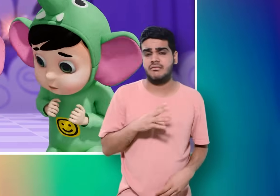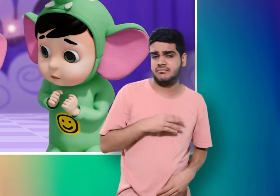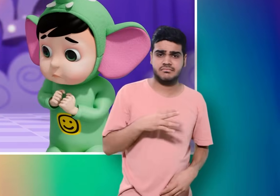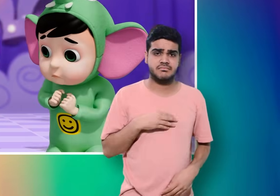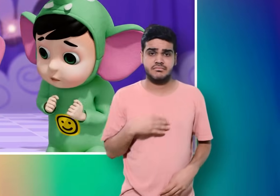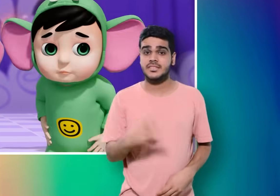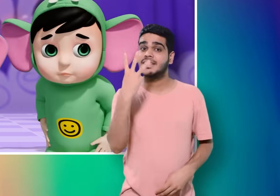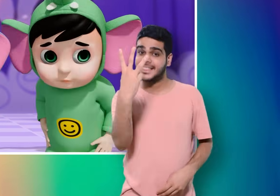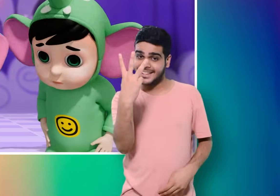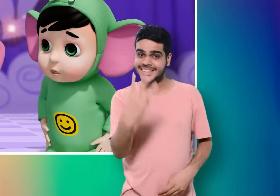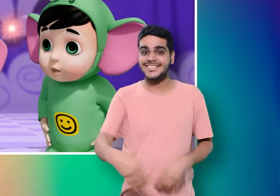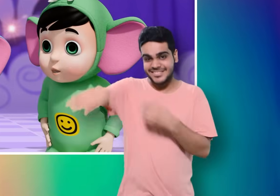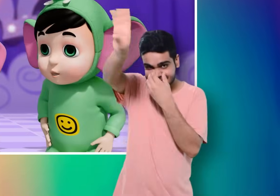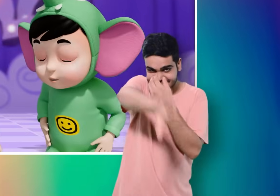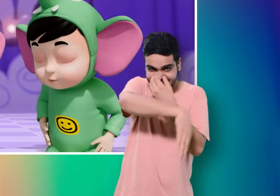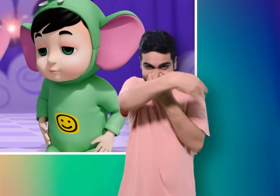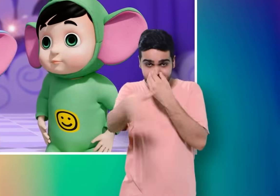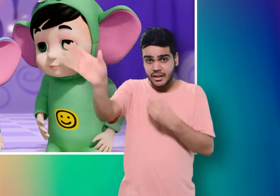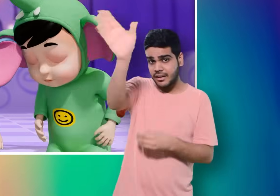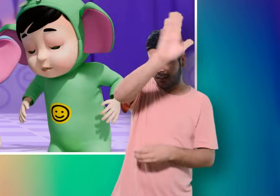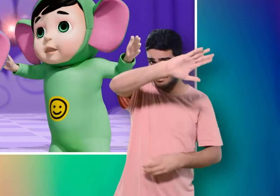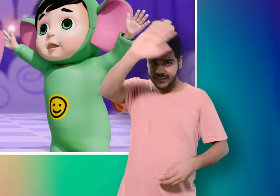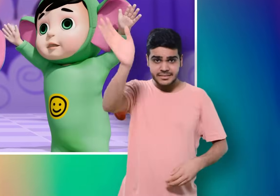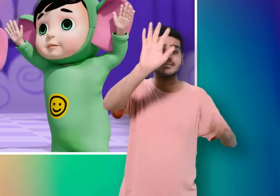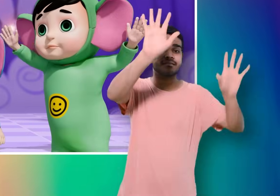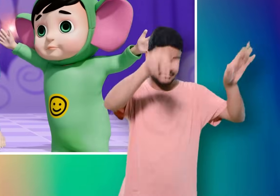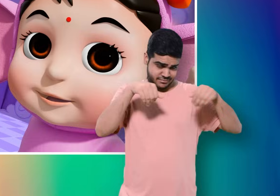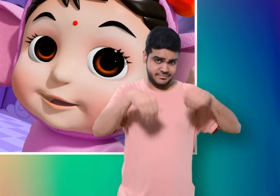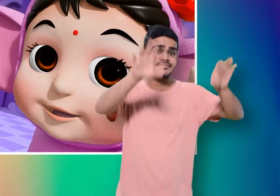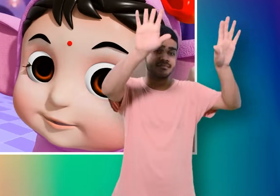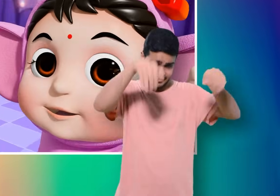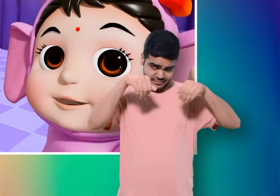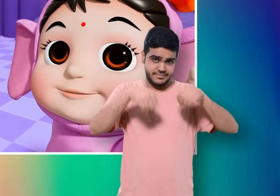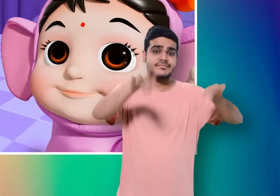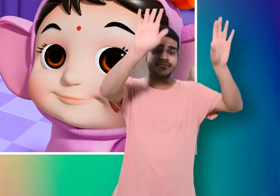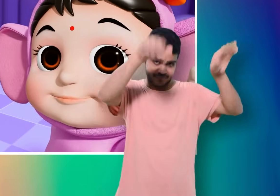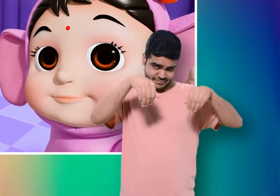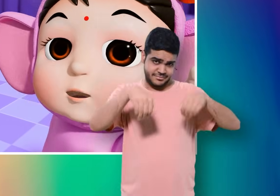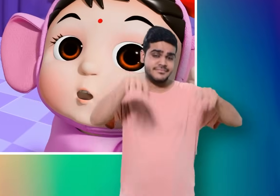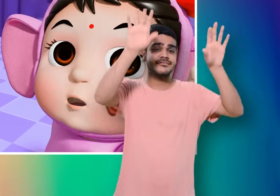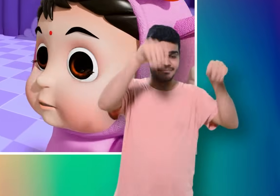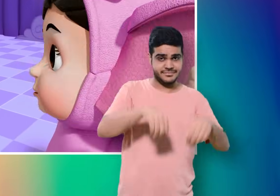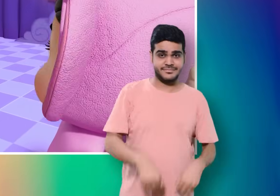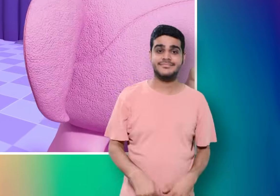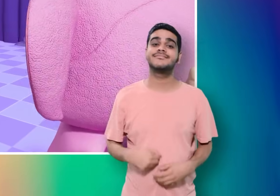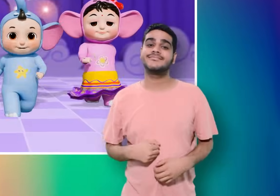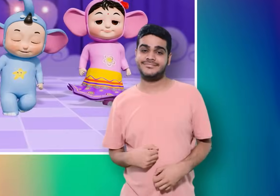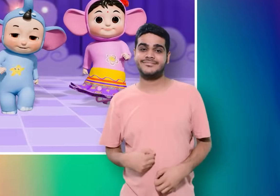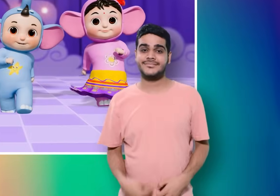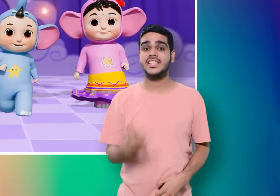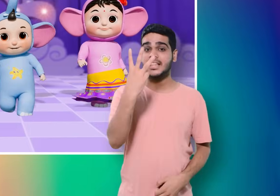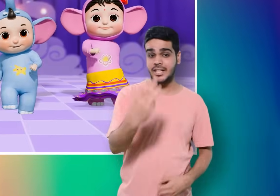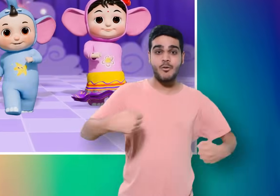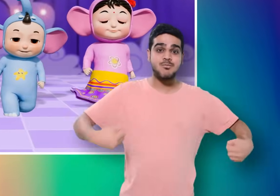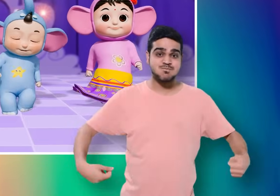डरे, तीसरे हाथी को इशारे से बुलाया, इधर आ, इधर आ, इधर आ। हाँ।